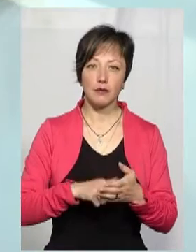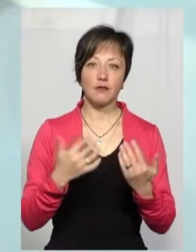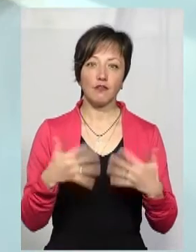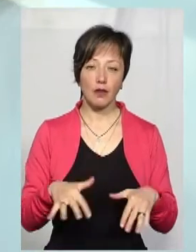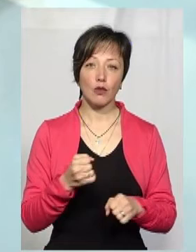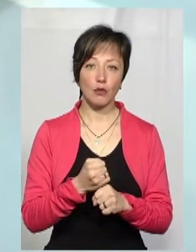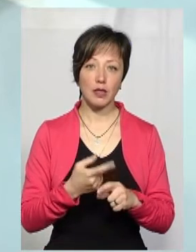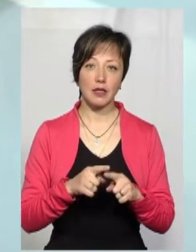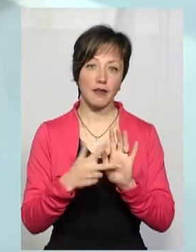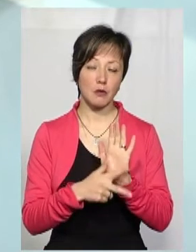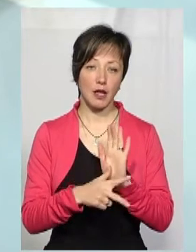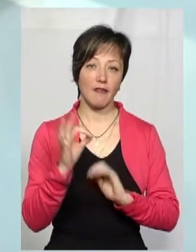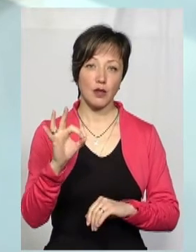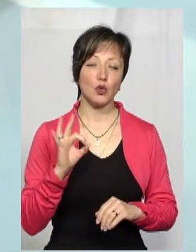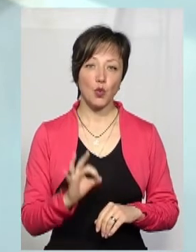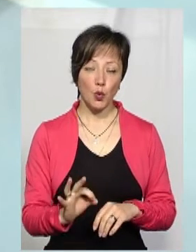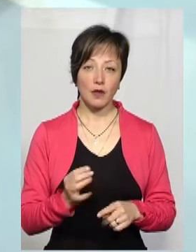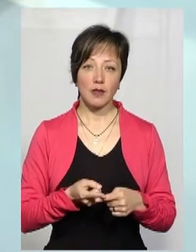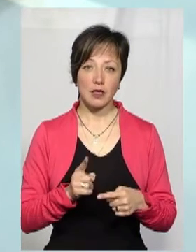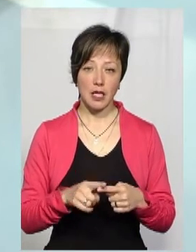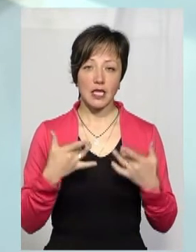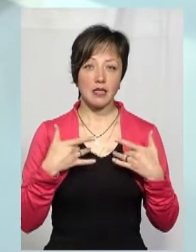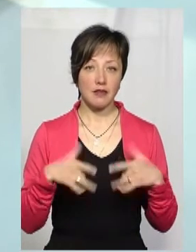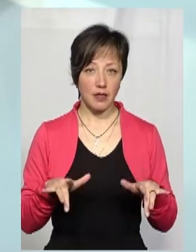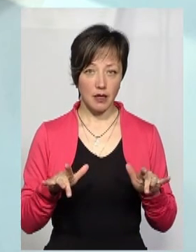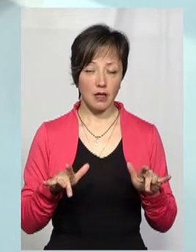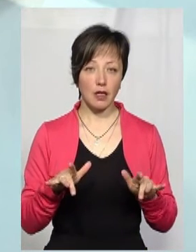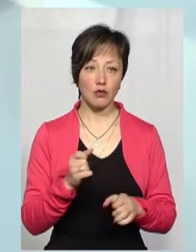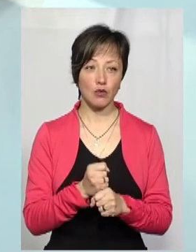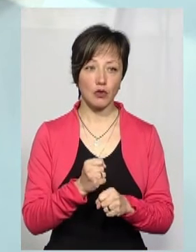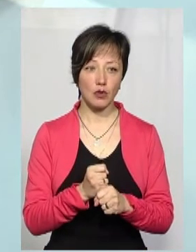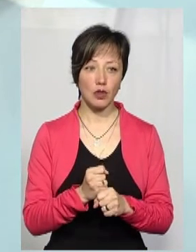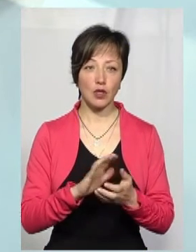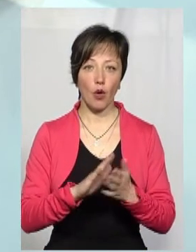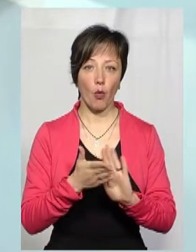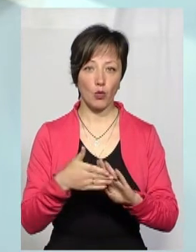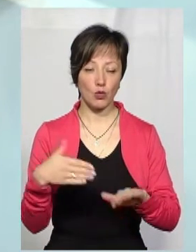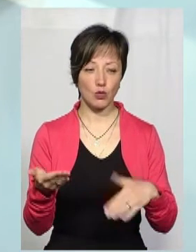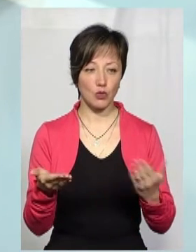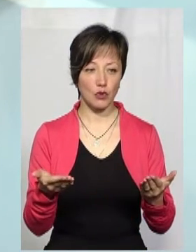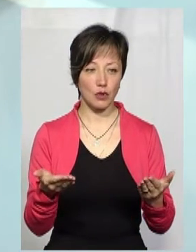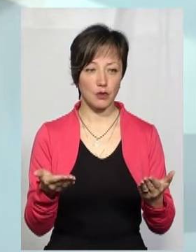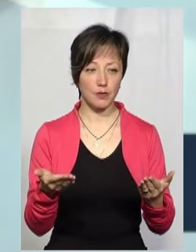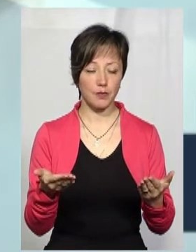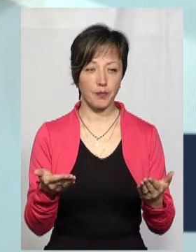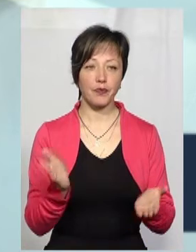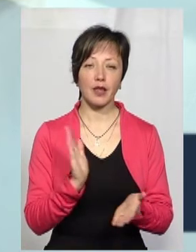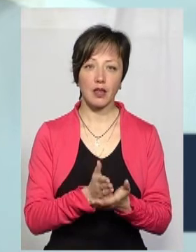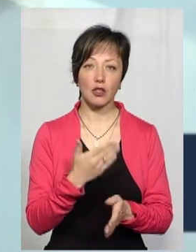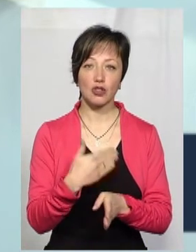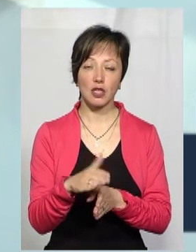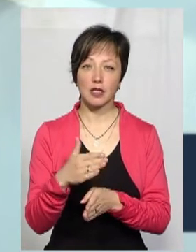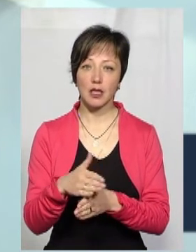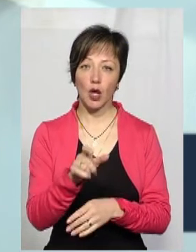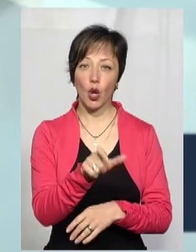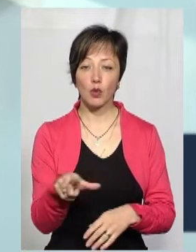роботи, це так 80% – це звільнення з роботи за угодою сторін, як правило. Є частина